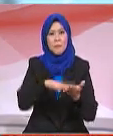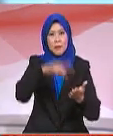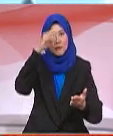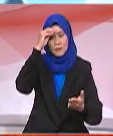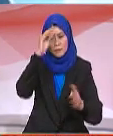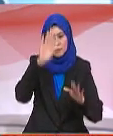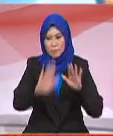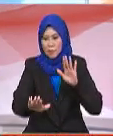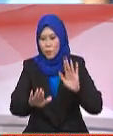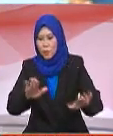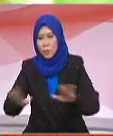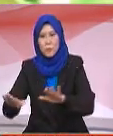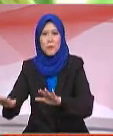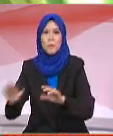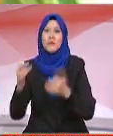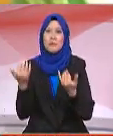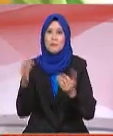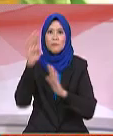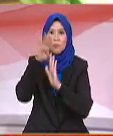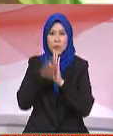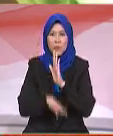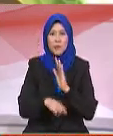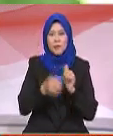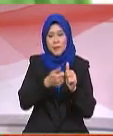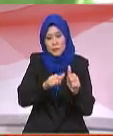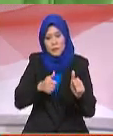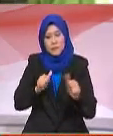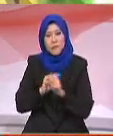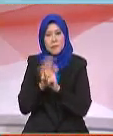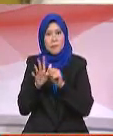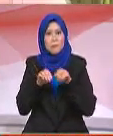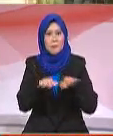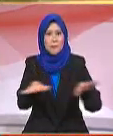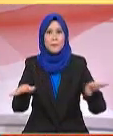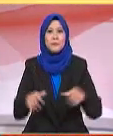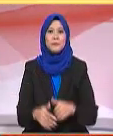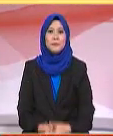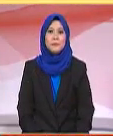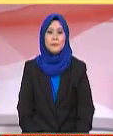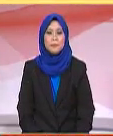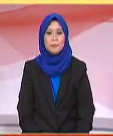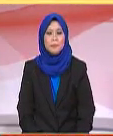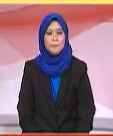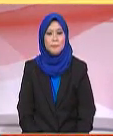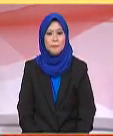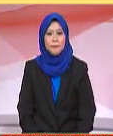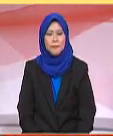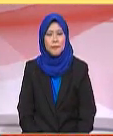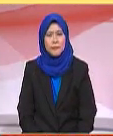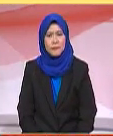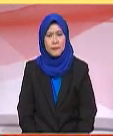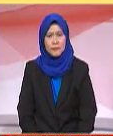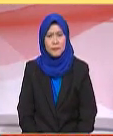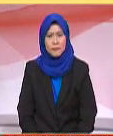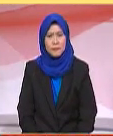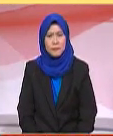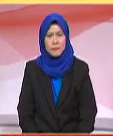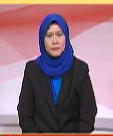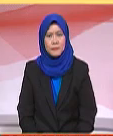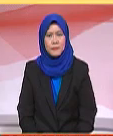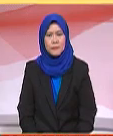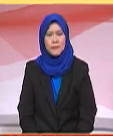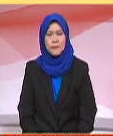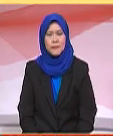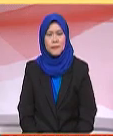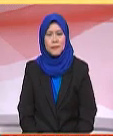sentuhan fizikal juga dikurangkan bagi mengekang risiko jangkitan. COVID itu sejenis virus yang boleh buat kita